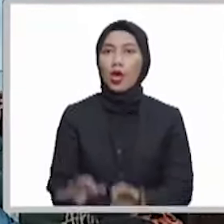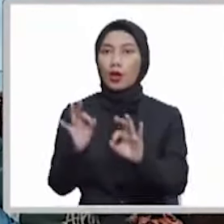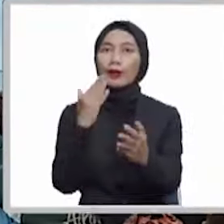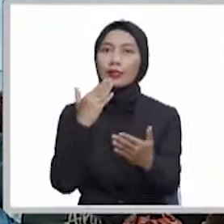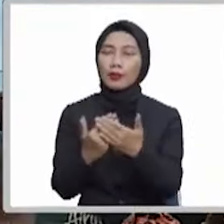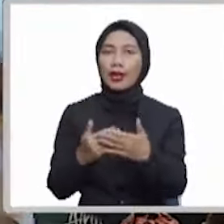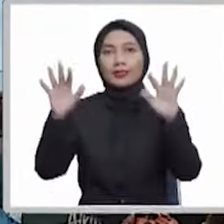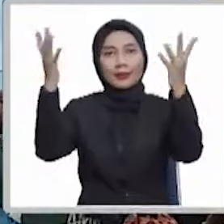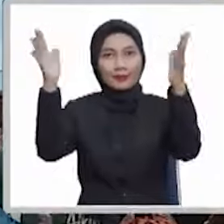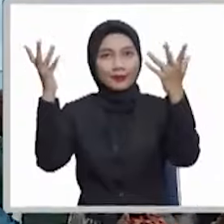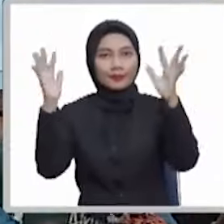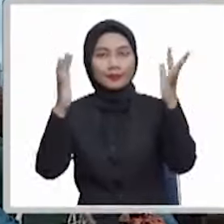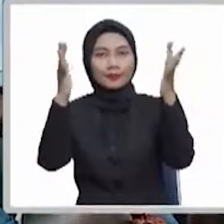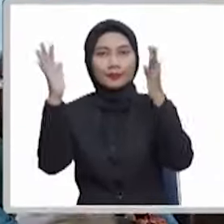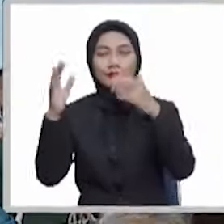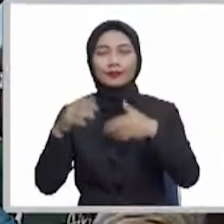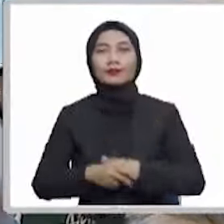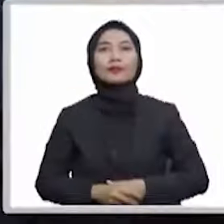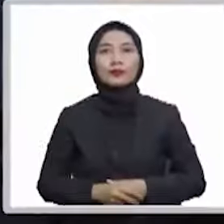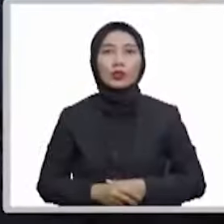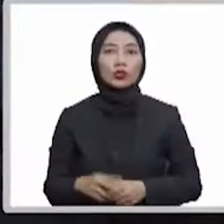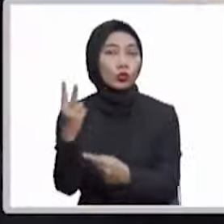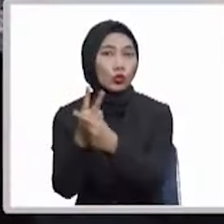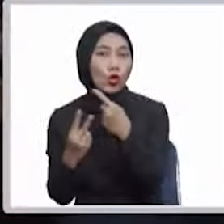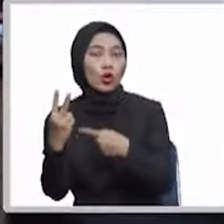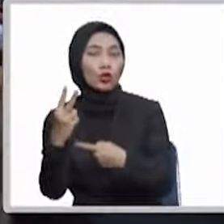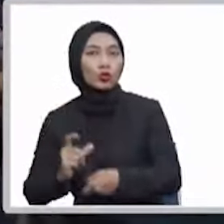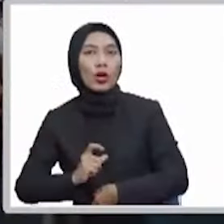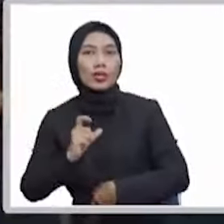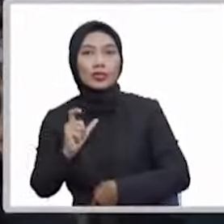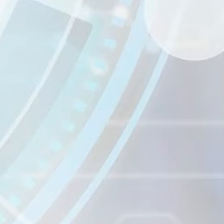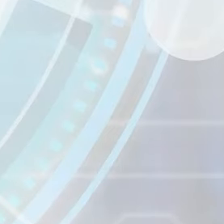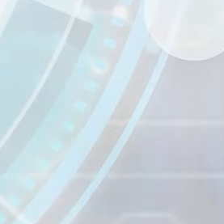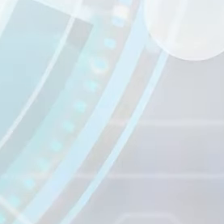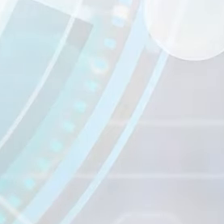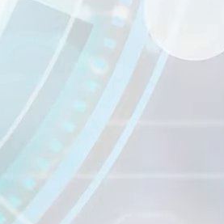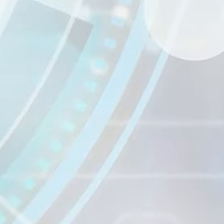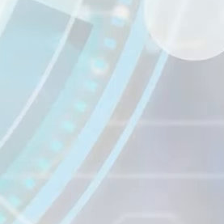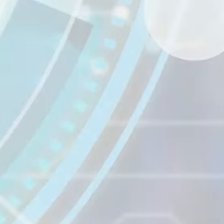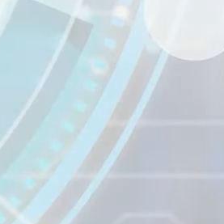aplaus sekali lagi yang paling meriah untuk kedua pasangan calon gubernur dan calon wakil gubernur.